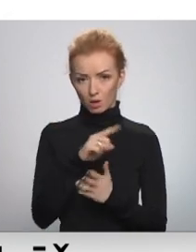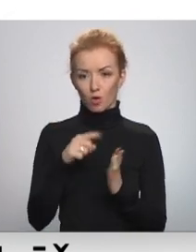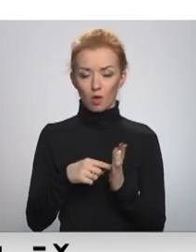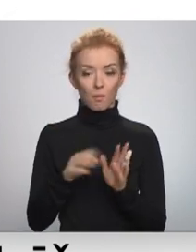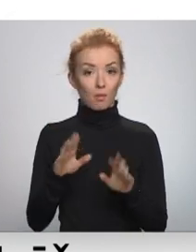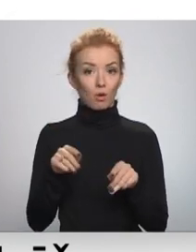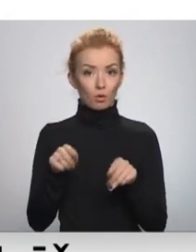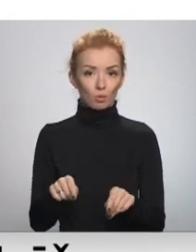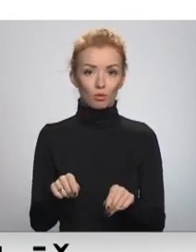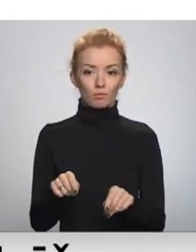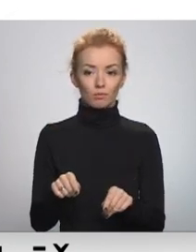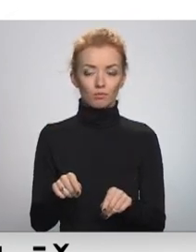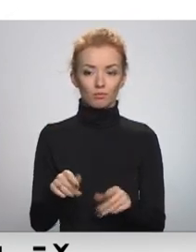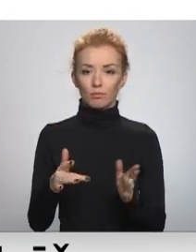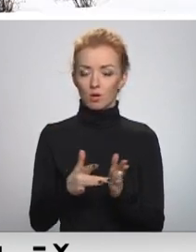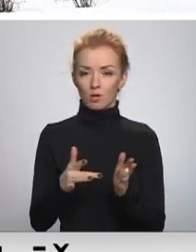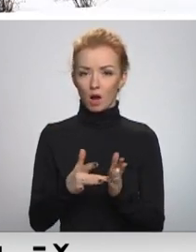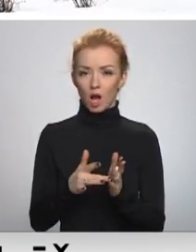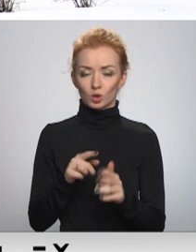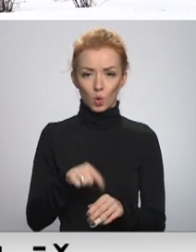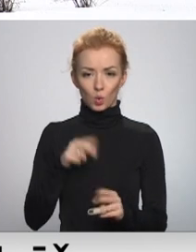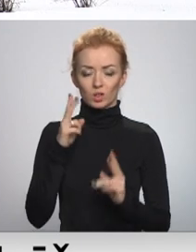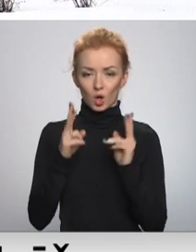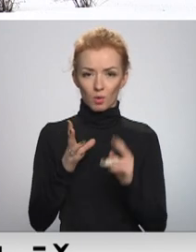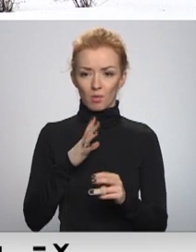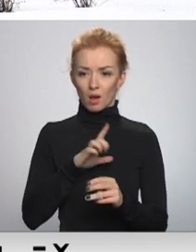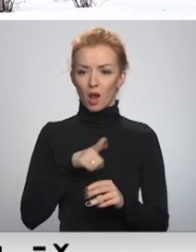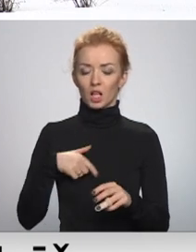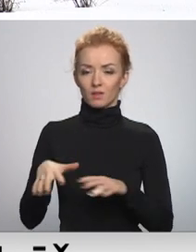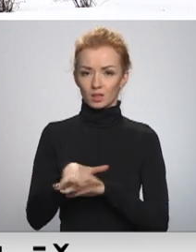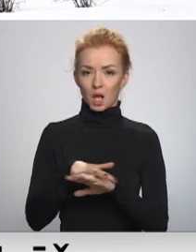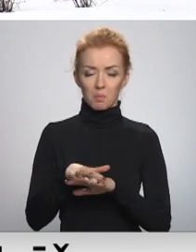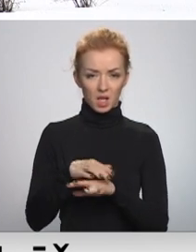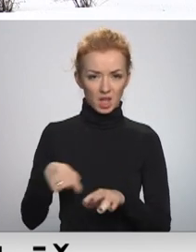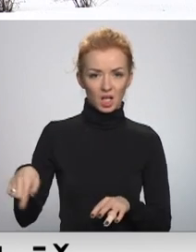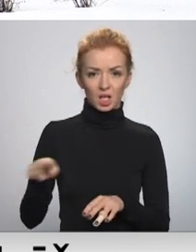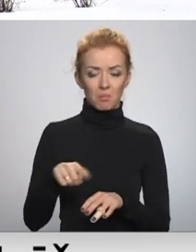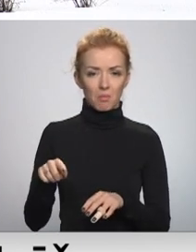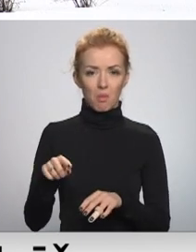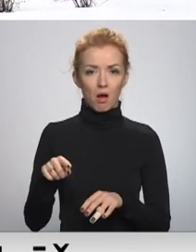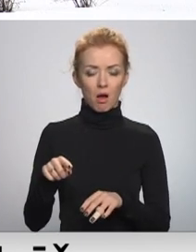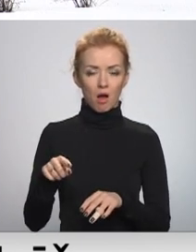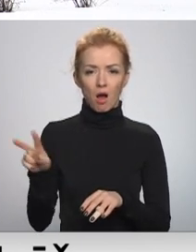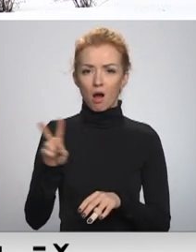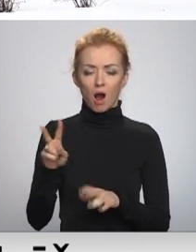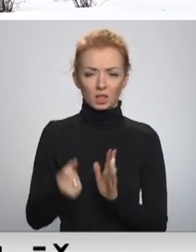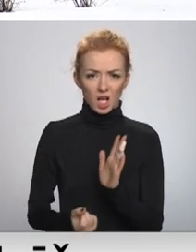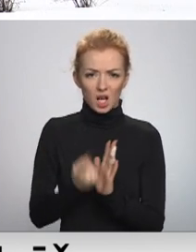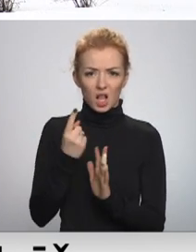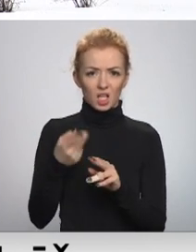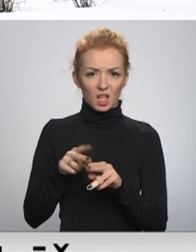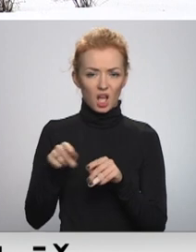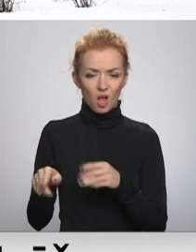to, kāds noskaņojums bija Latvijas sabiedrībā, kas to izsauca, kas to